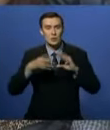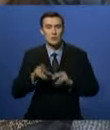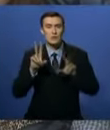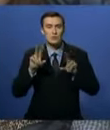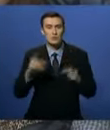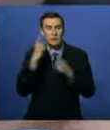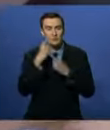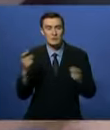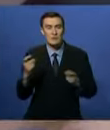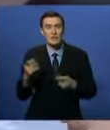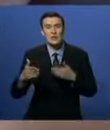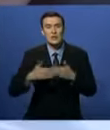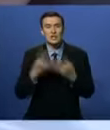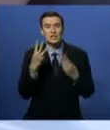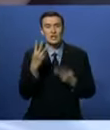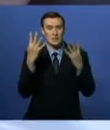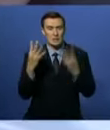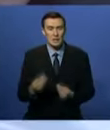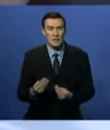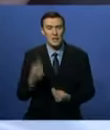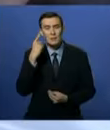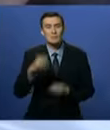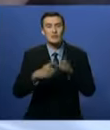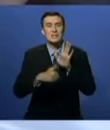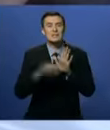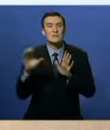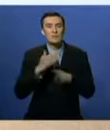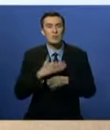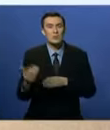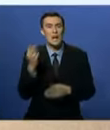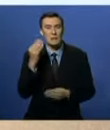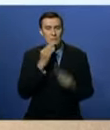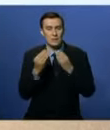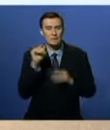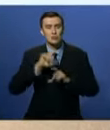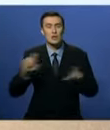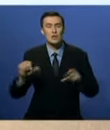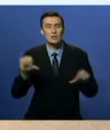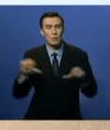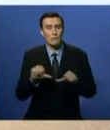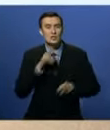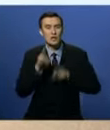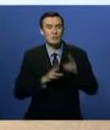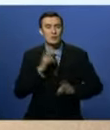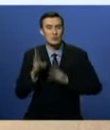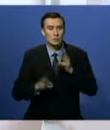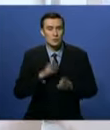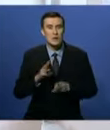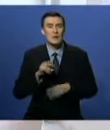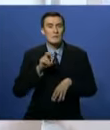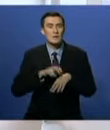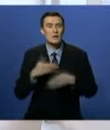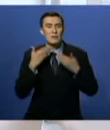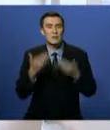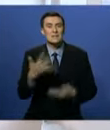обещают озвучить в ближайшие три дня напомню 16 сентября после обеда в школьной столовой с жалобами на тошноту и рвоту к медикам